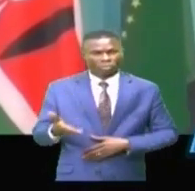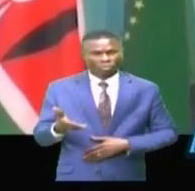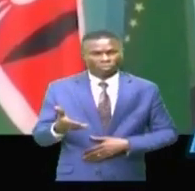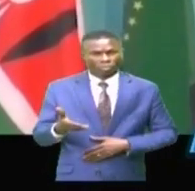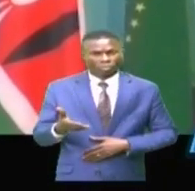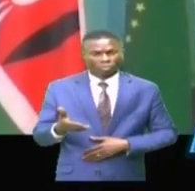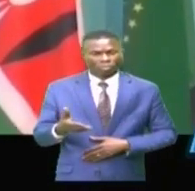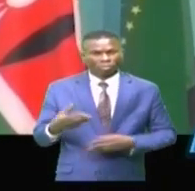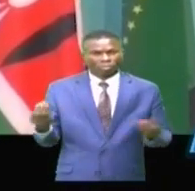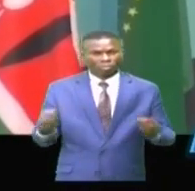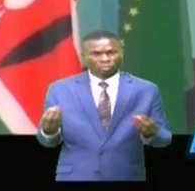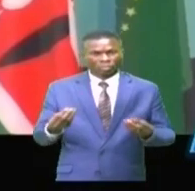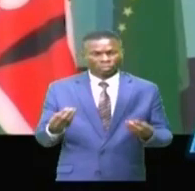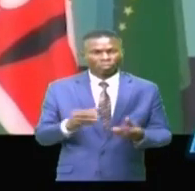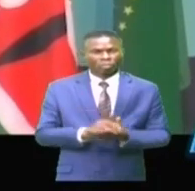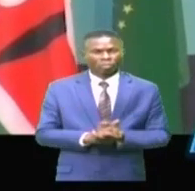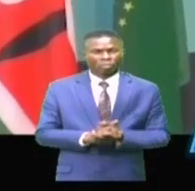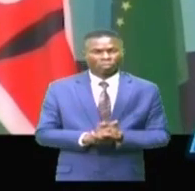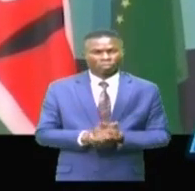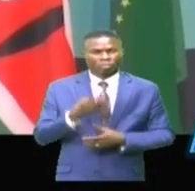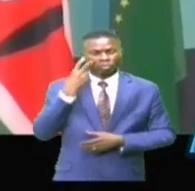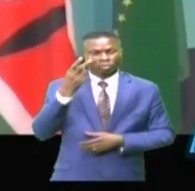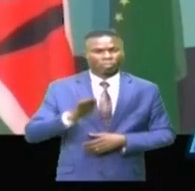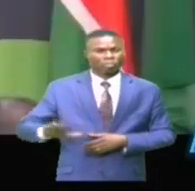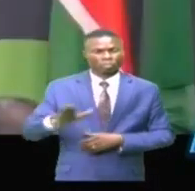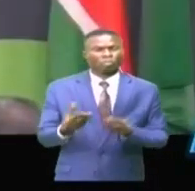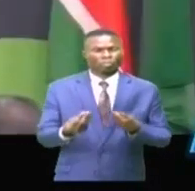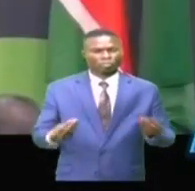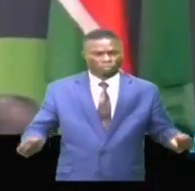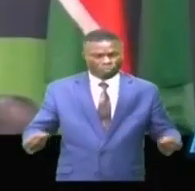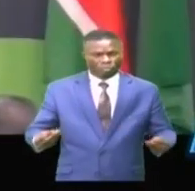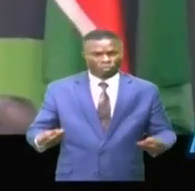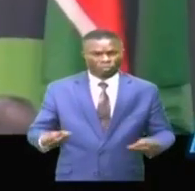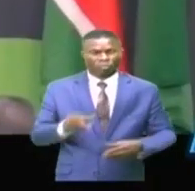se présente dans ce contexte dans le pays